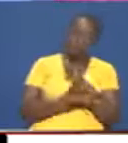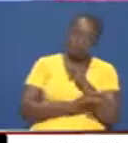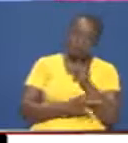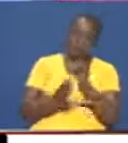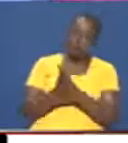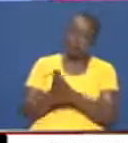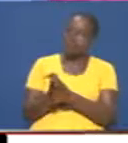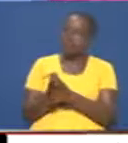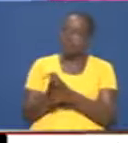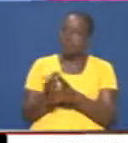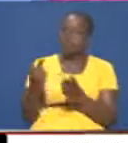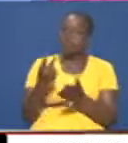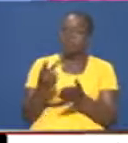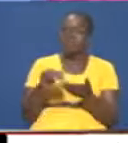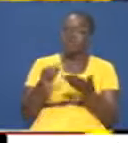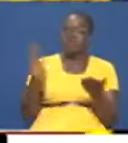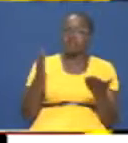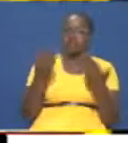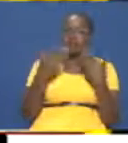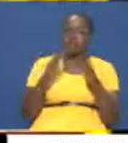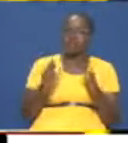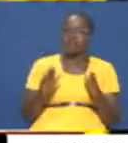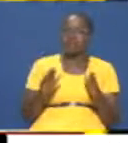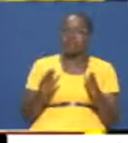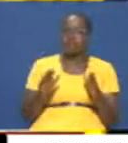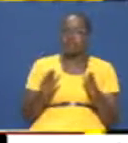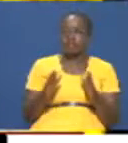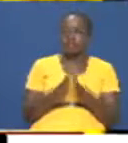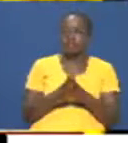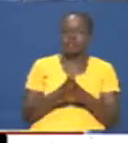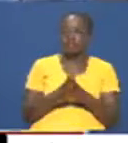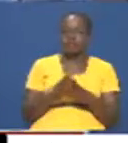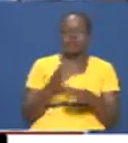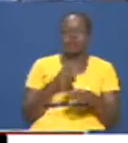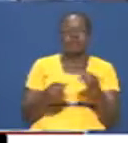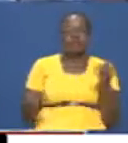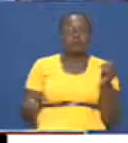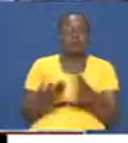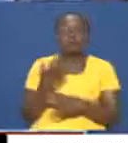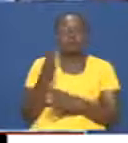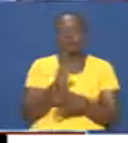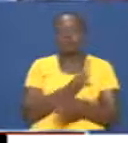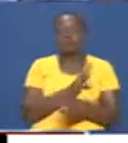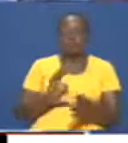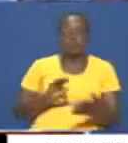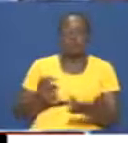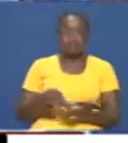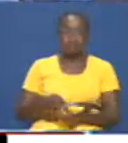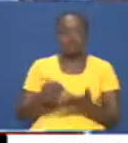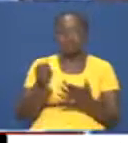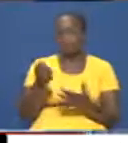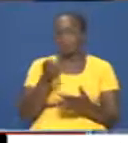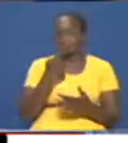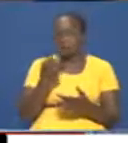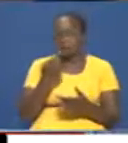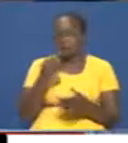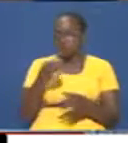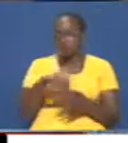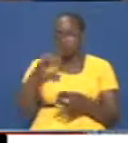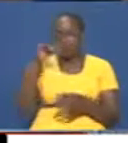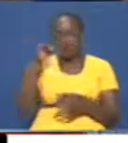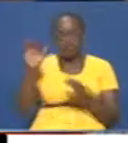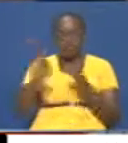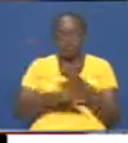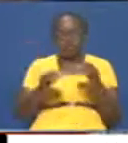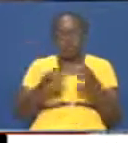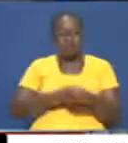only got 2 more to finish. Akiongea wakati uzinduzi wa bodi maalum ya matibabu huko Mombasa, naibu mwenyekiti